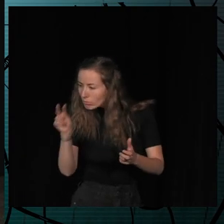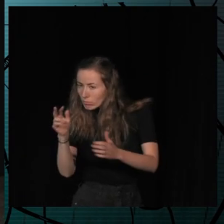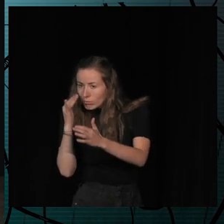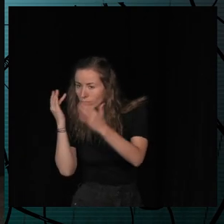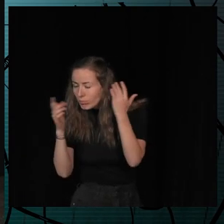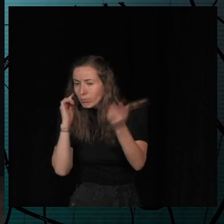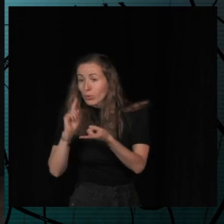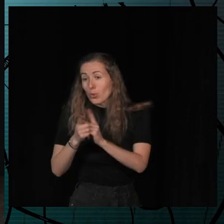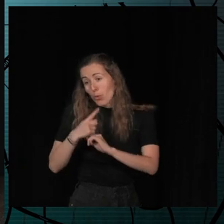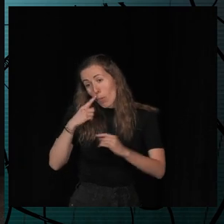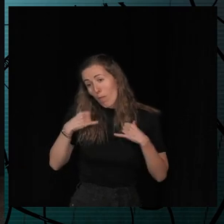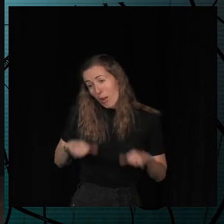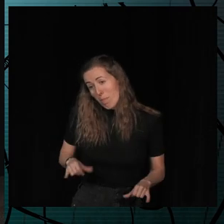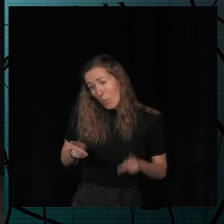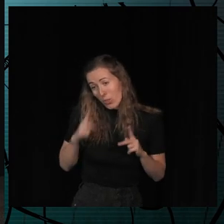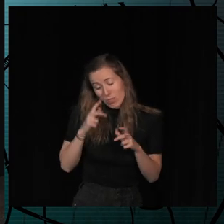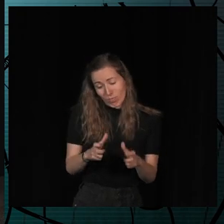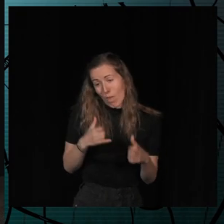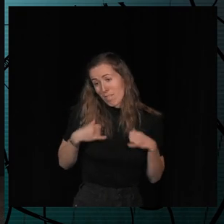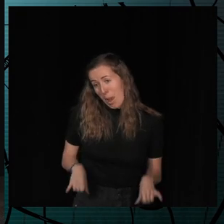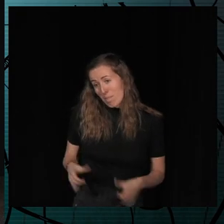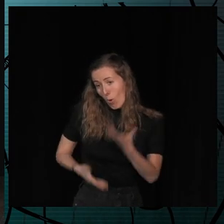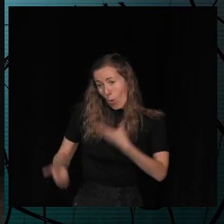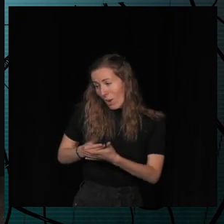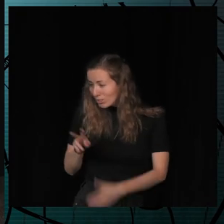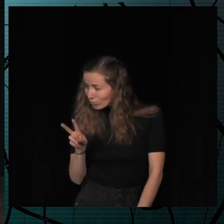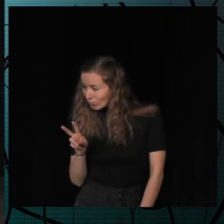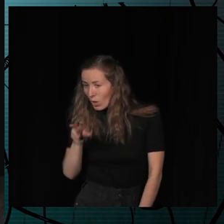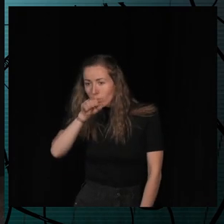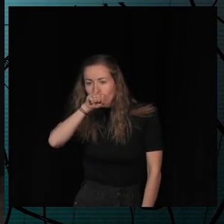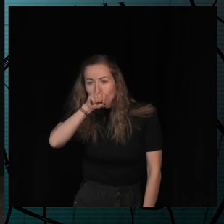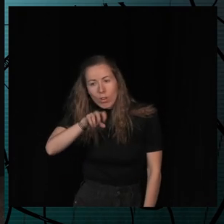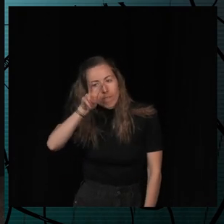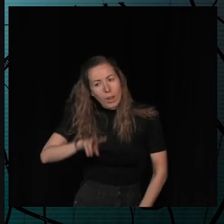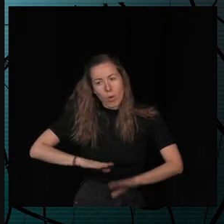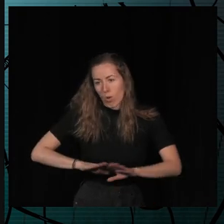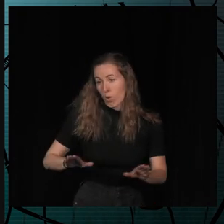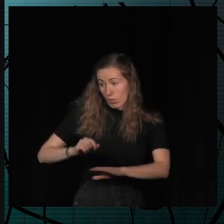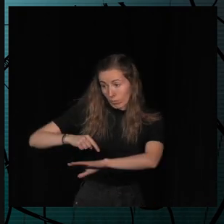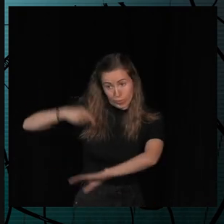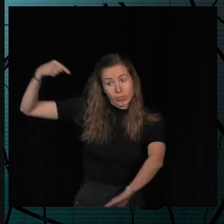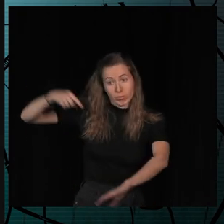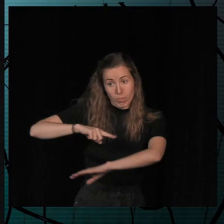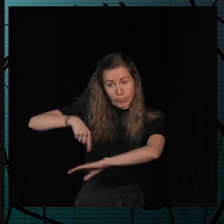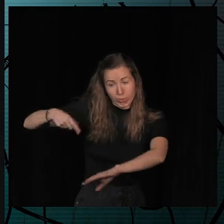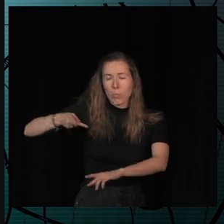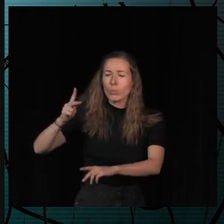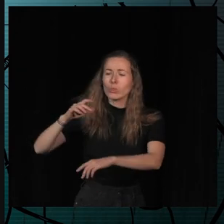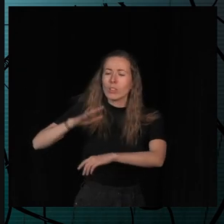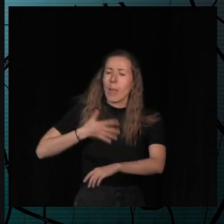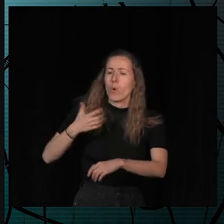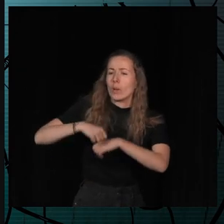suis devenu un peu flémar de de jouer moi-même en tout cas j'adore euh je passe vraiment pas mal d'heures et c'est plutôt des jeun